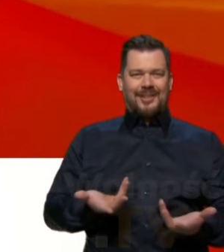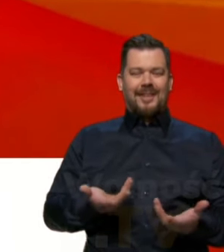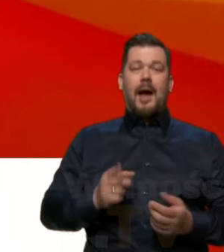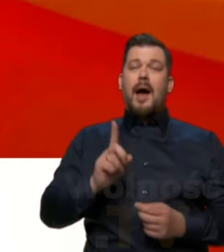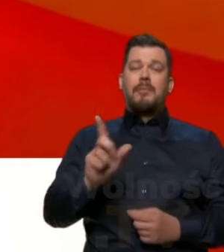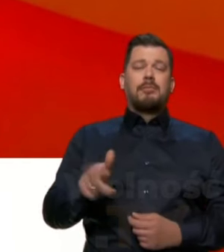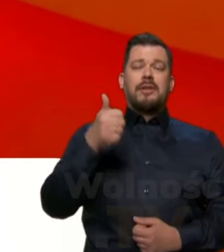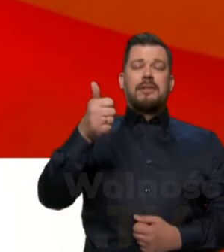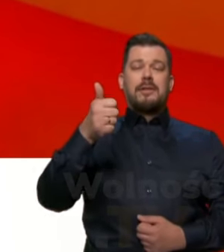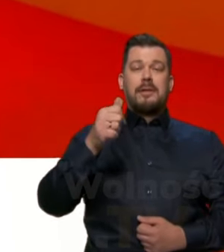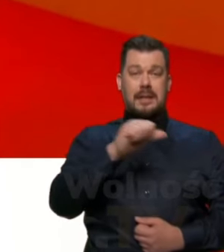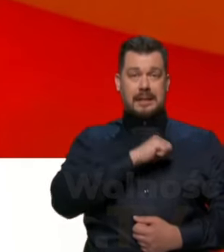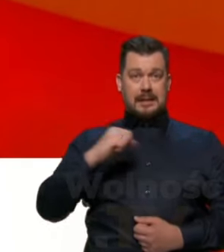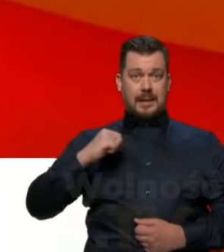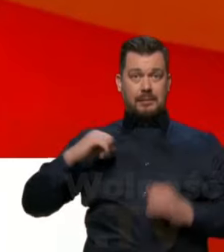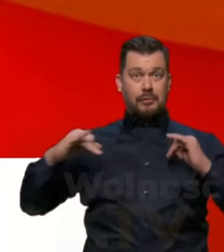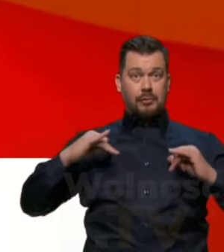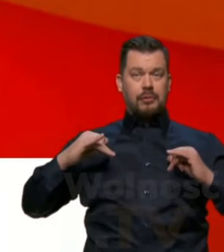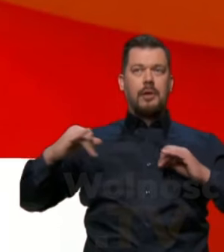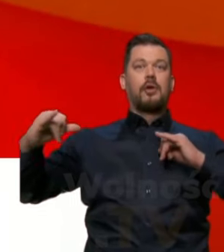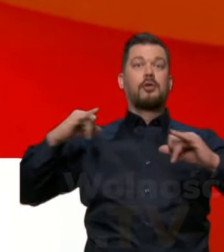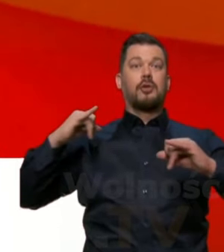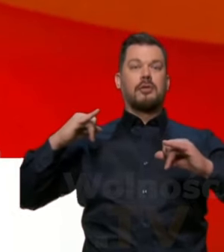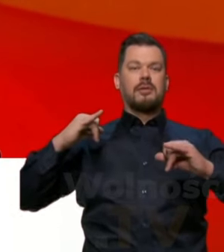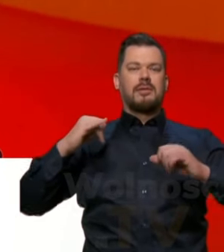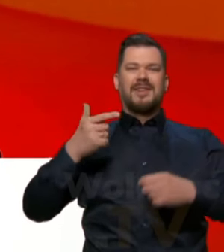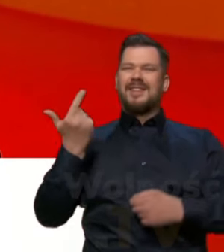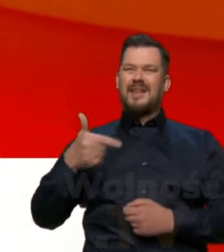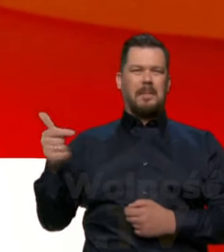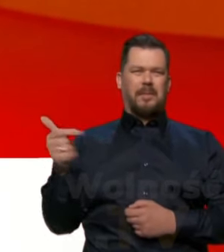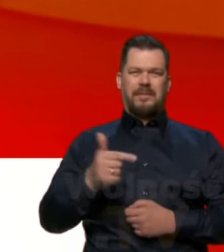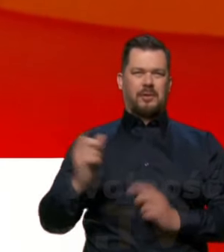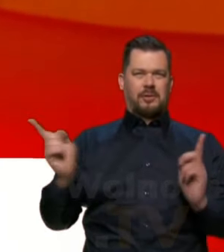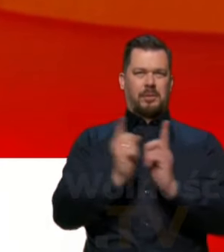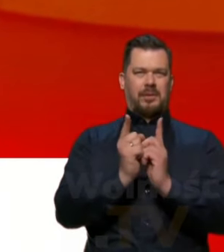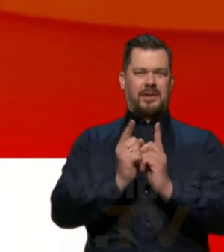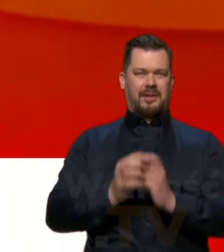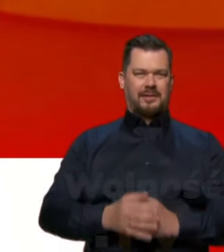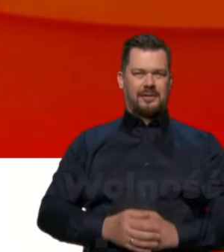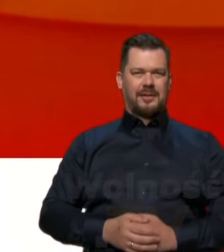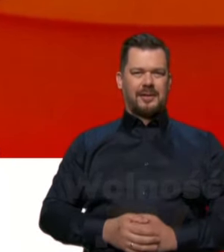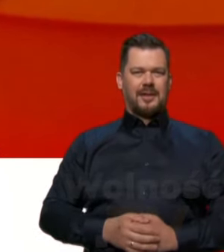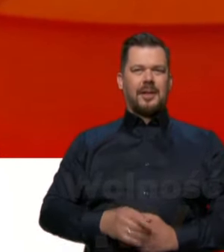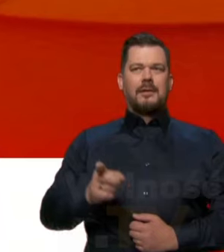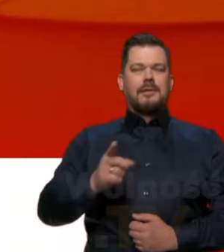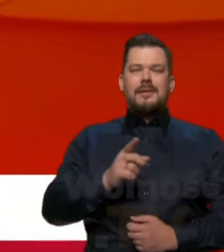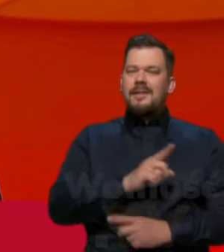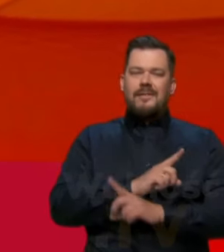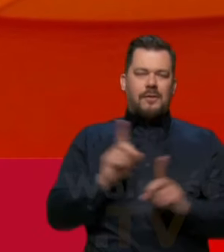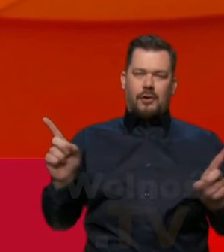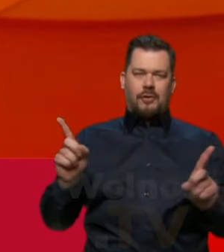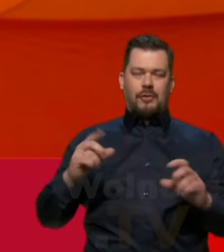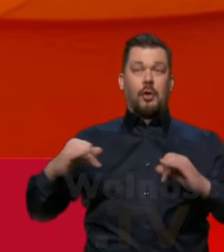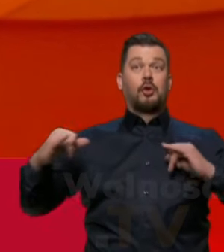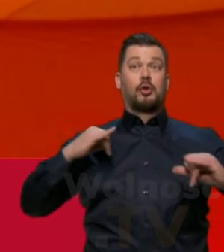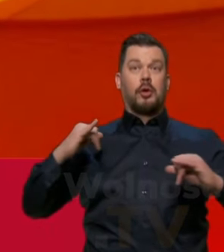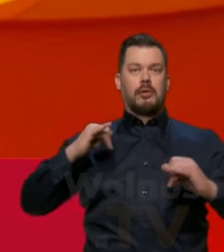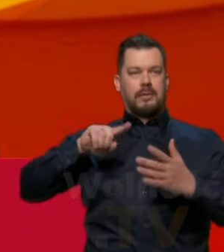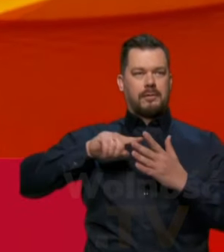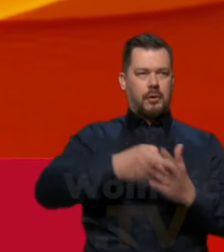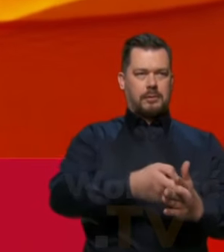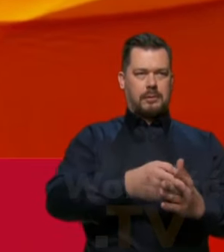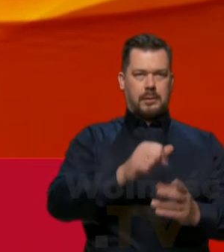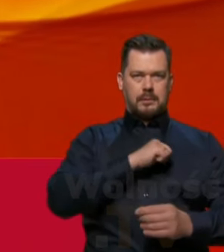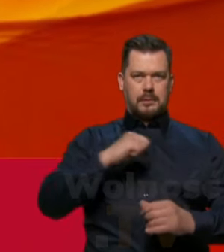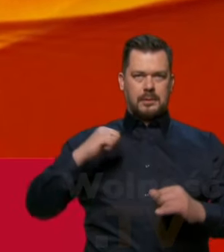wszystkim samorząd i rząd nie powinny się w ogóle spotykać. Jest niedopuszczalne, żeby się rząd wtrącał do